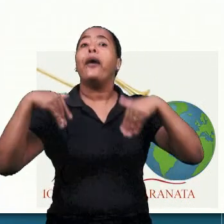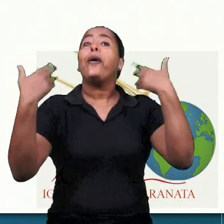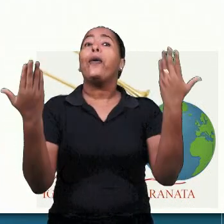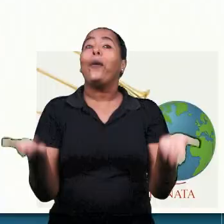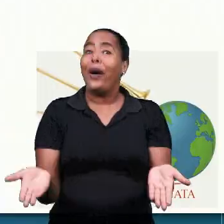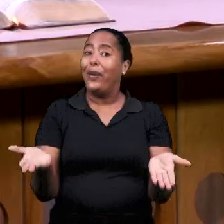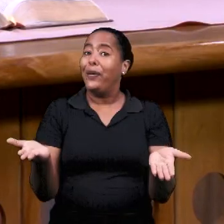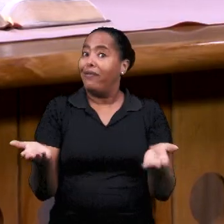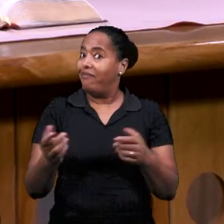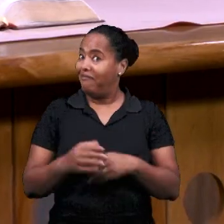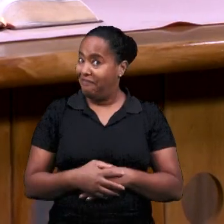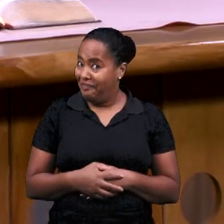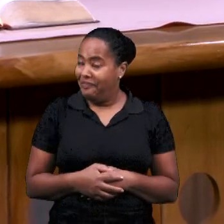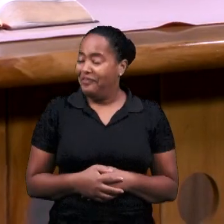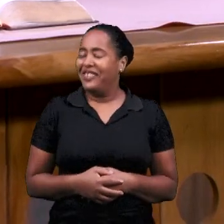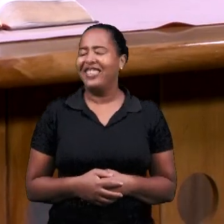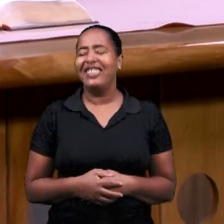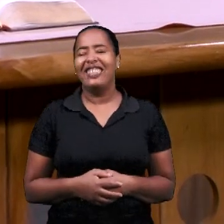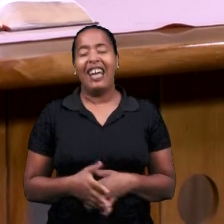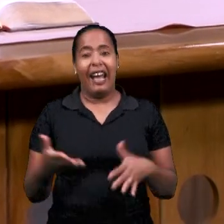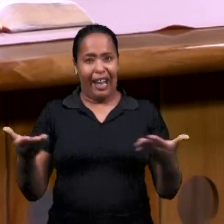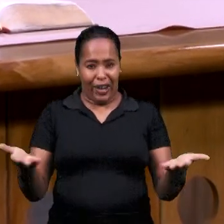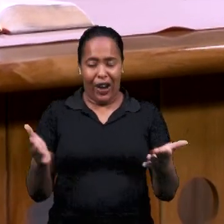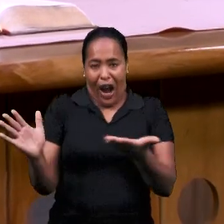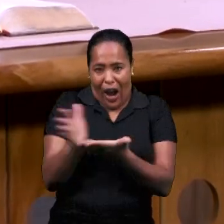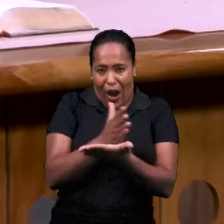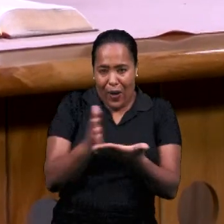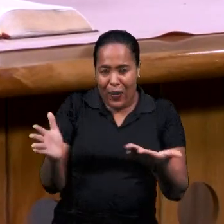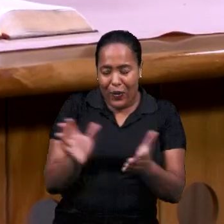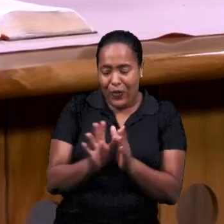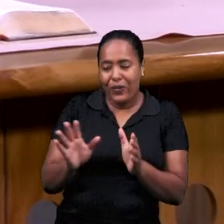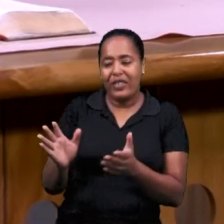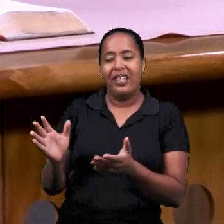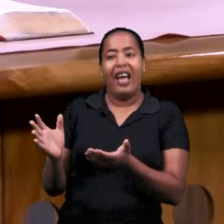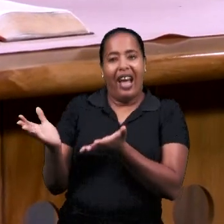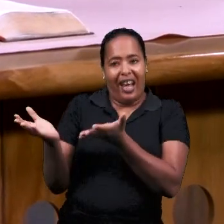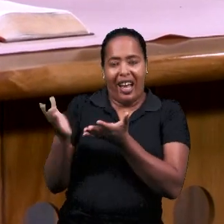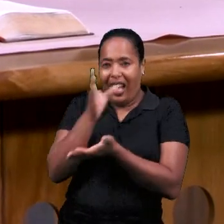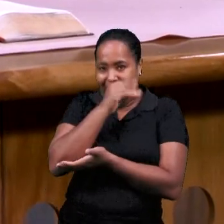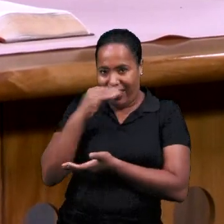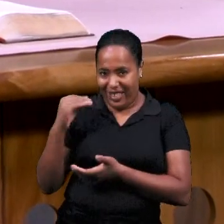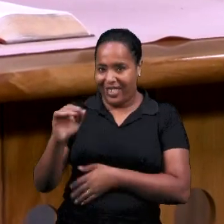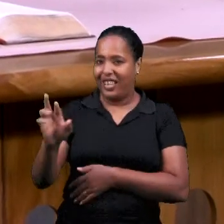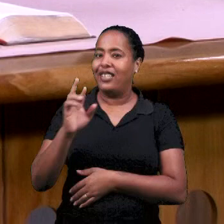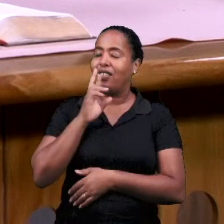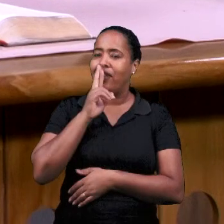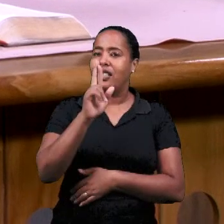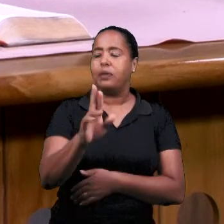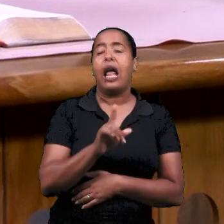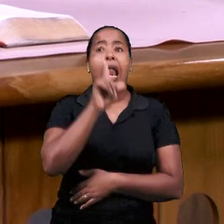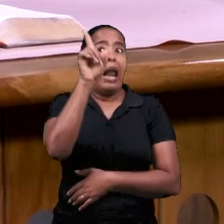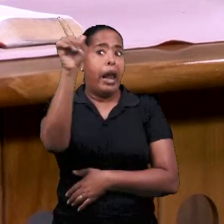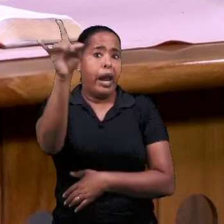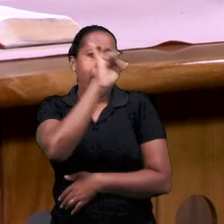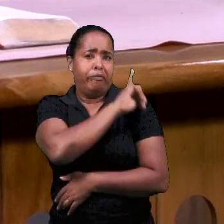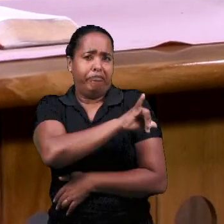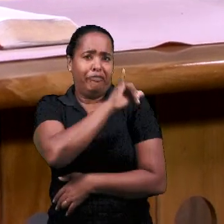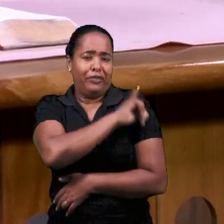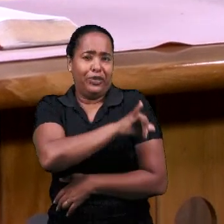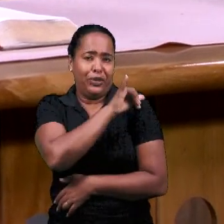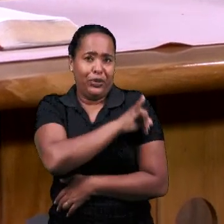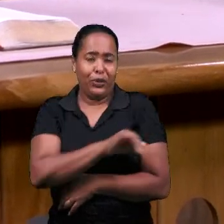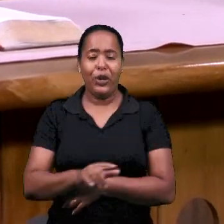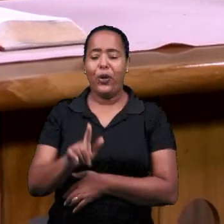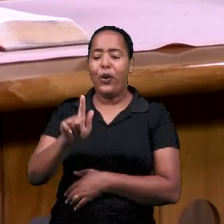Très bien. Pour donner cette réponse, nous allons compter avec la participation de quelques adolescents. Le premier va répondre à la première question. C'est de